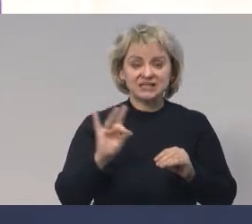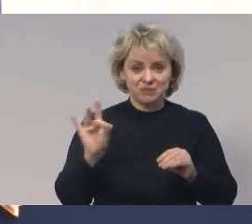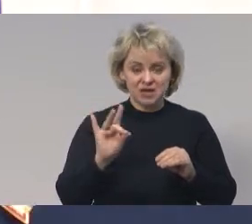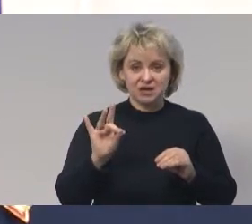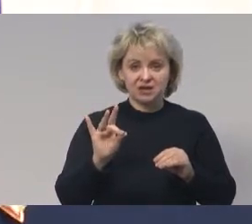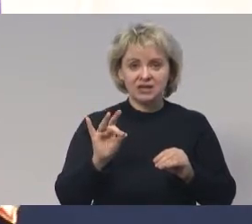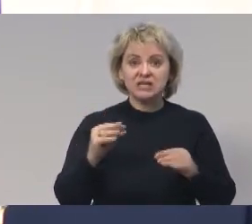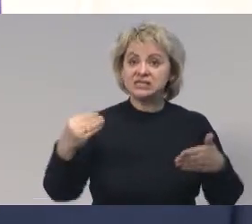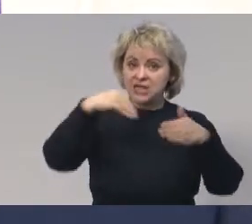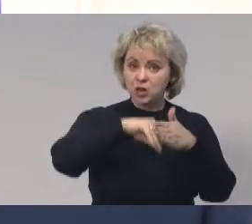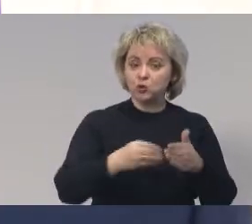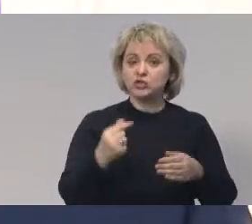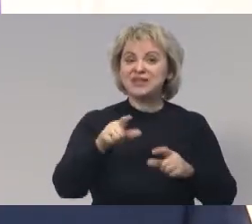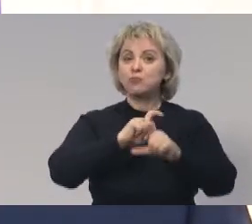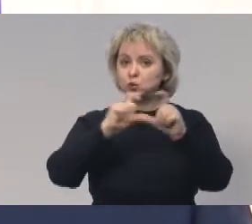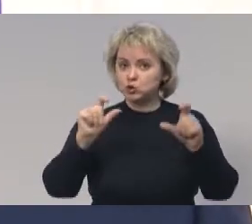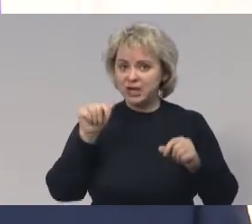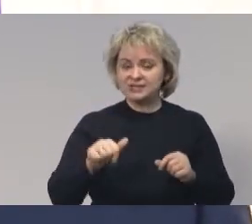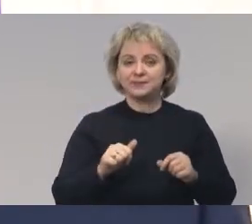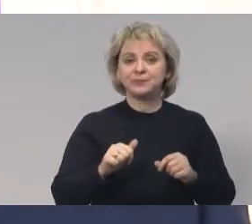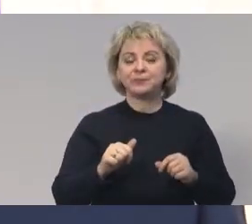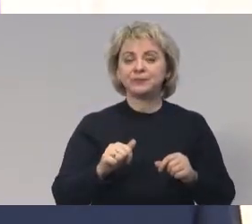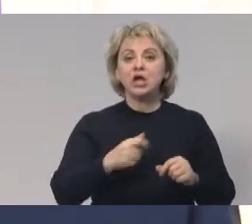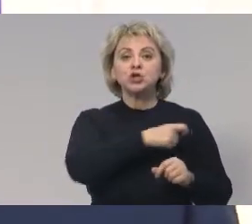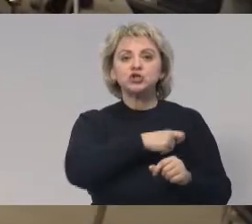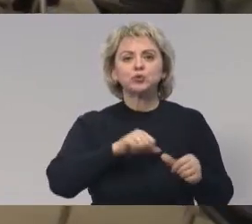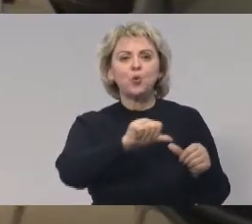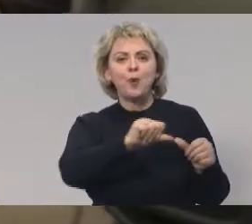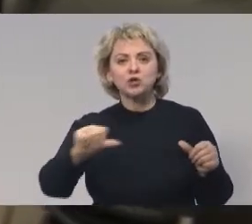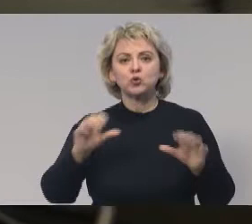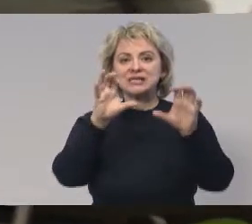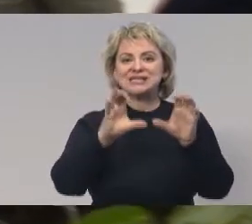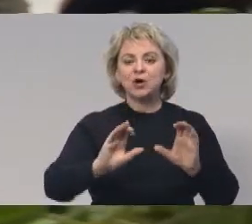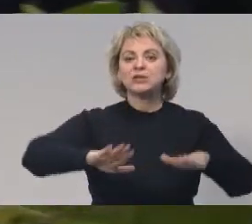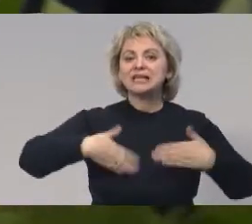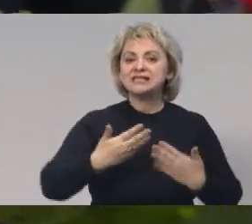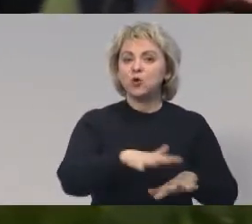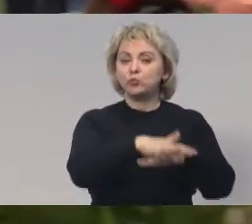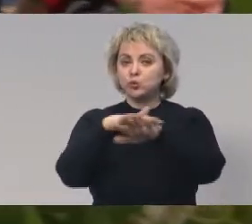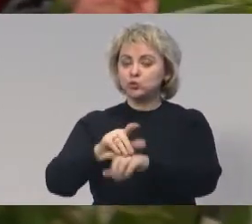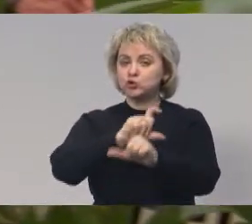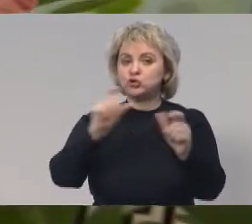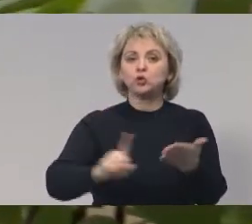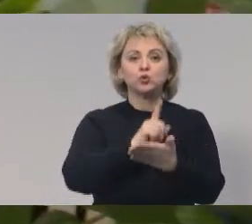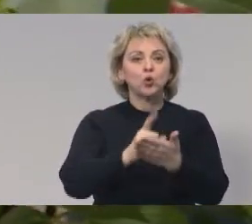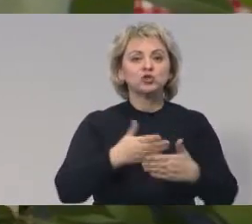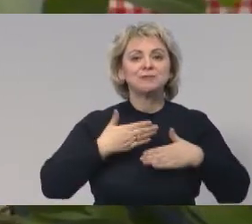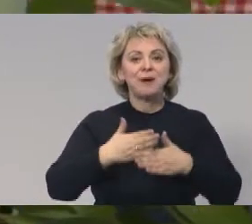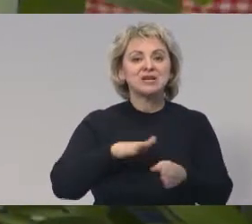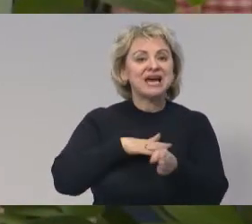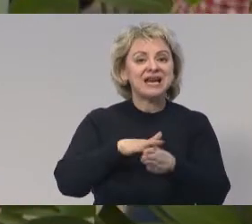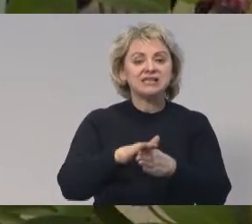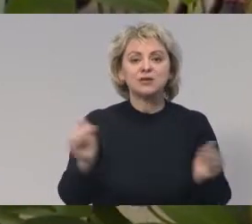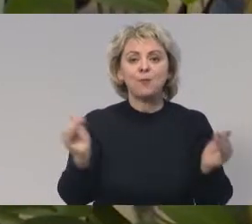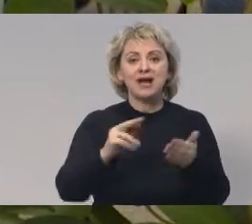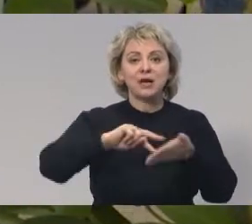в размере заложенных средств в бюджете. Депутаты подчеркивают, закон об инициативном бюджетировании должен помочь